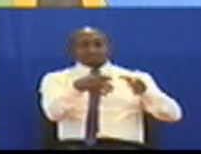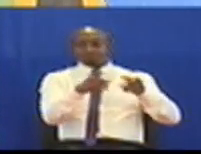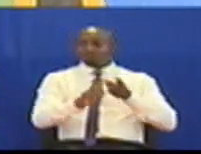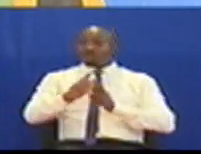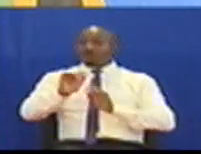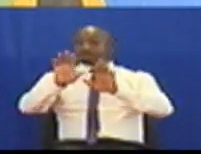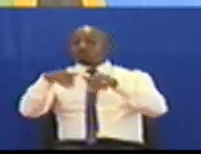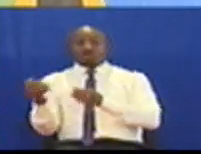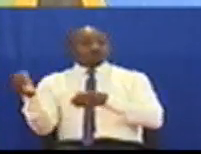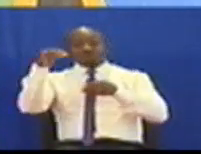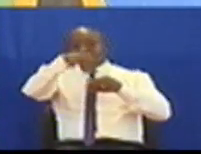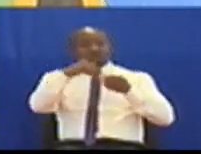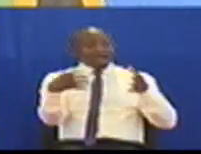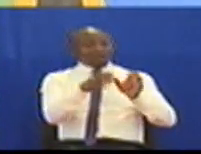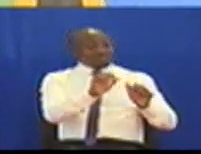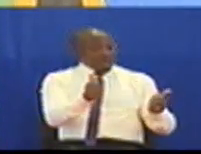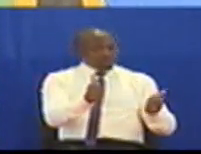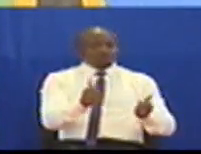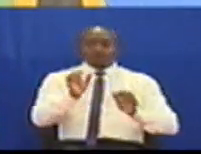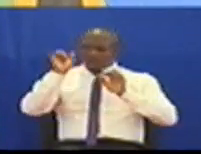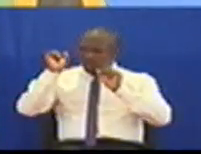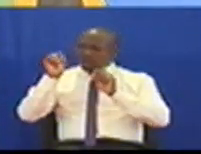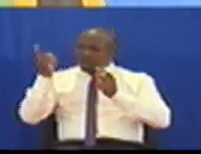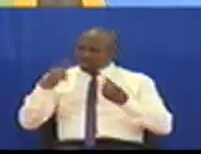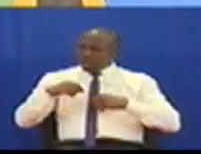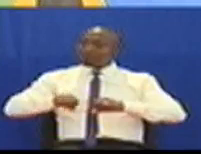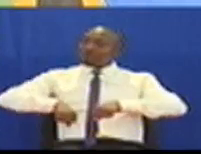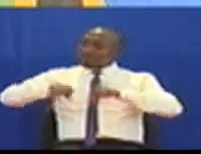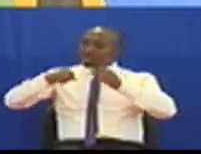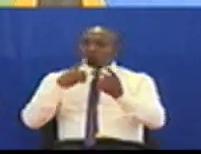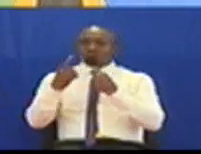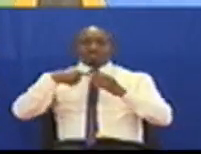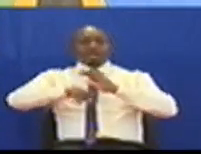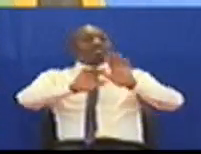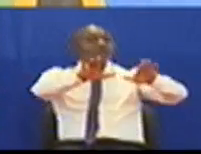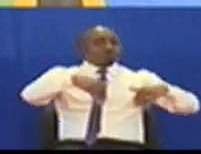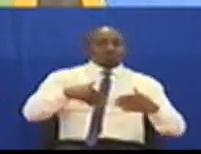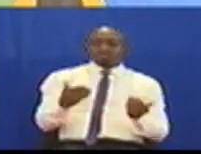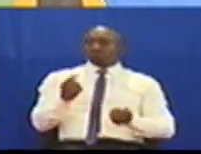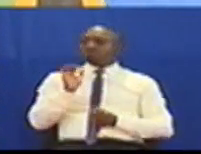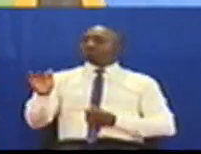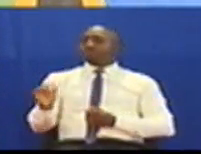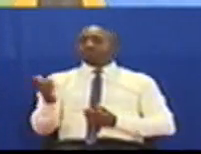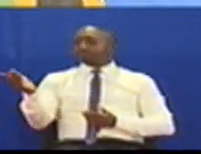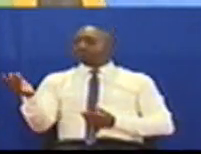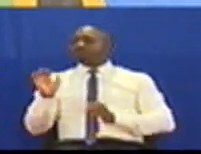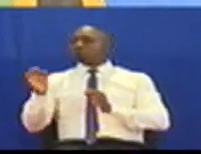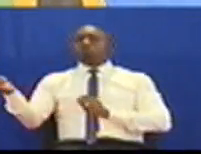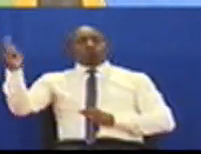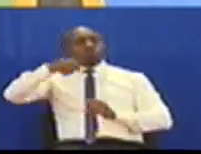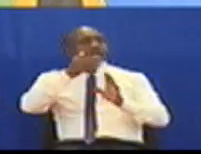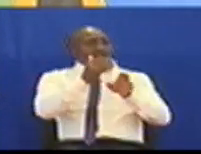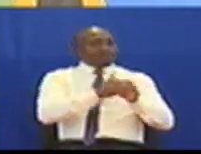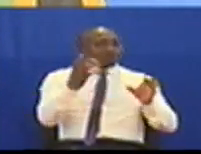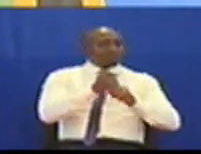kamati pia ana mamlaka ya kuzungumza ndani ya bunge. Sasa kitendo cha kusema kwamba angekuja kwenye kamati ili aweze kupata